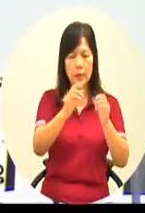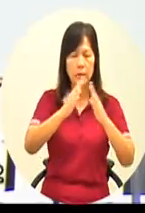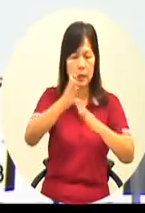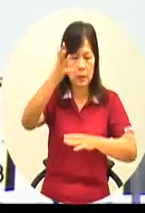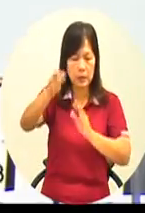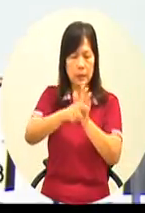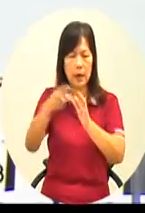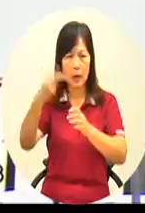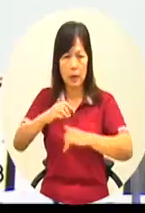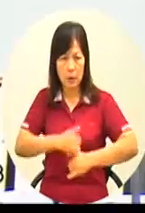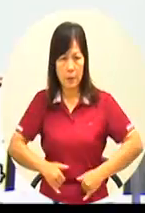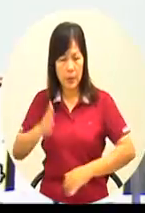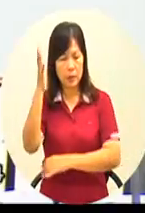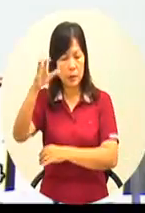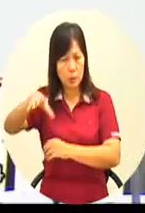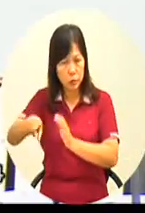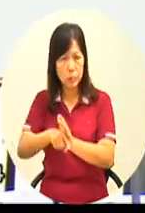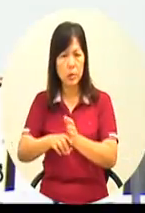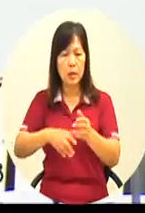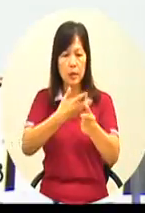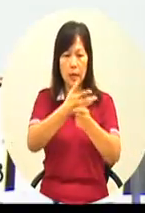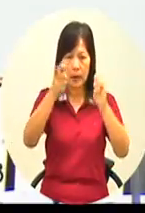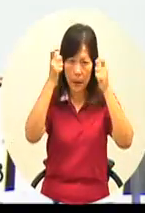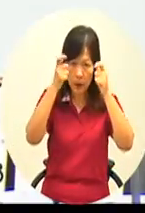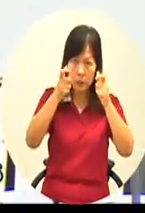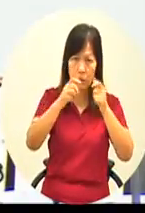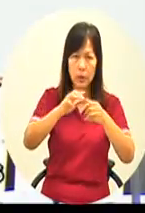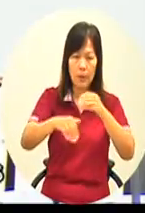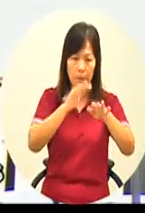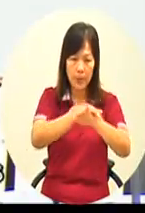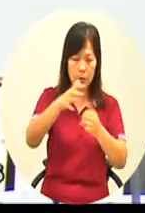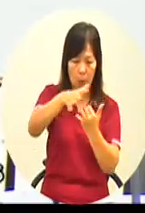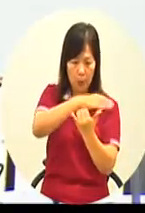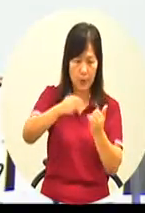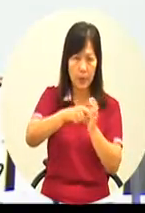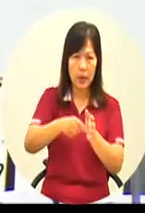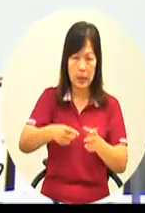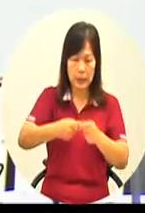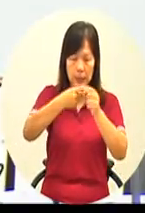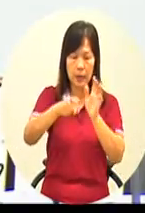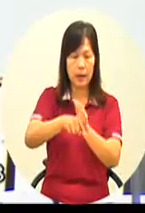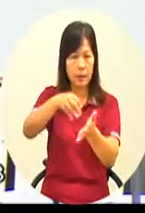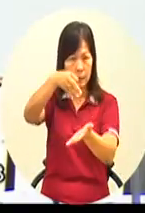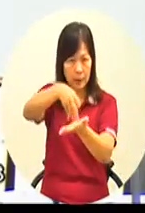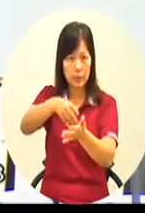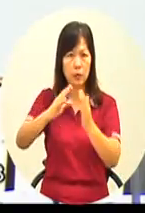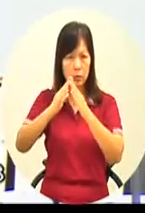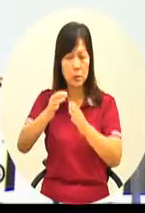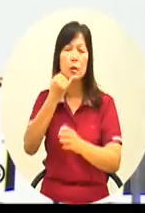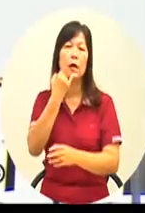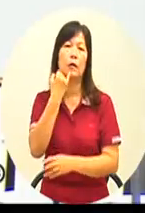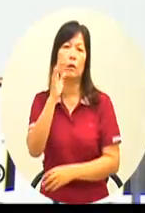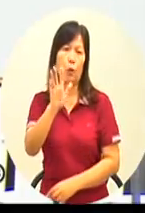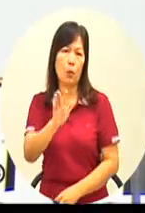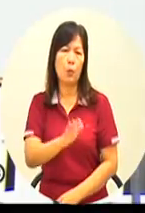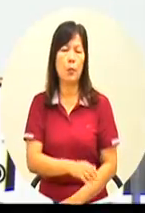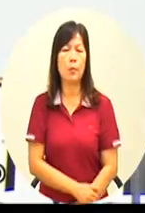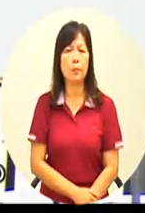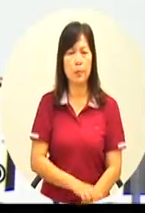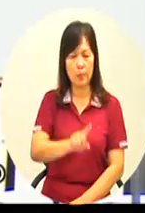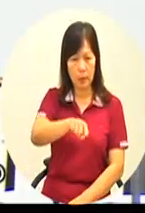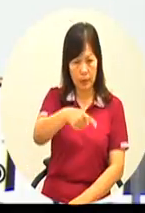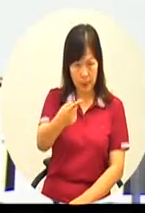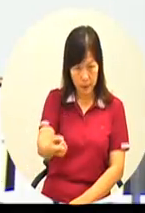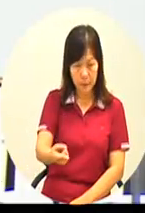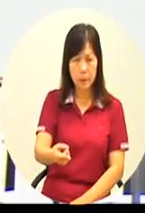局，好，愿意让高雄市成为，全国第一个实施伴侣登记的一个城市。好，那紧接着让我们